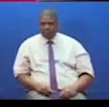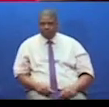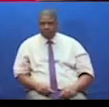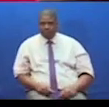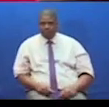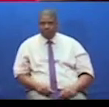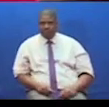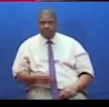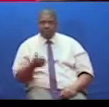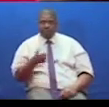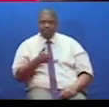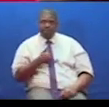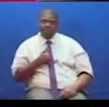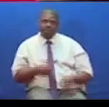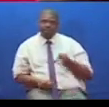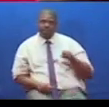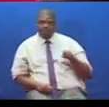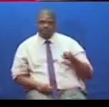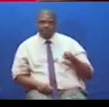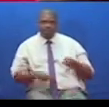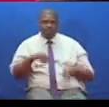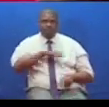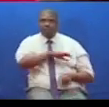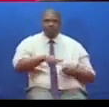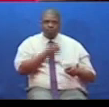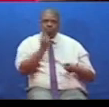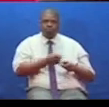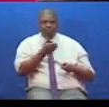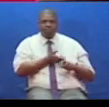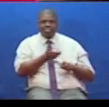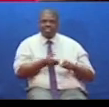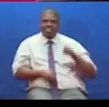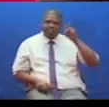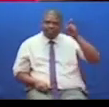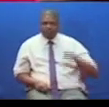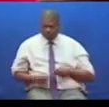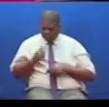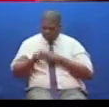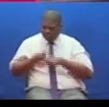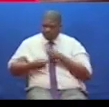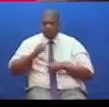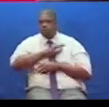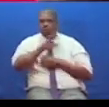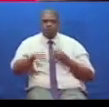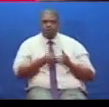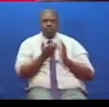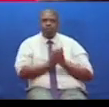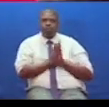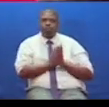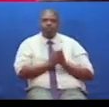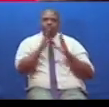Na mimi kwa jimbo la Msoma vijijini, miradi yote tuliyoiomba